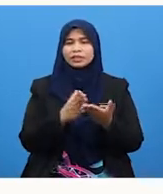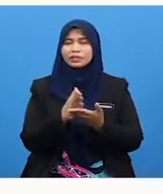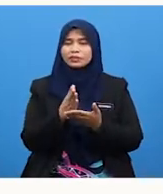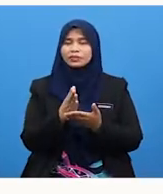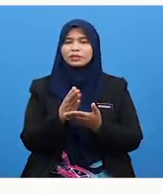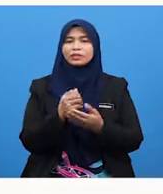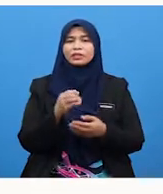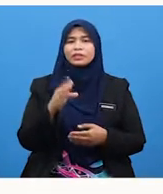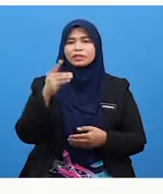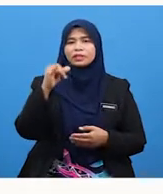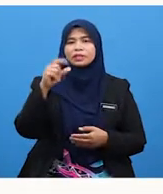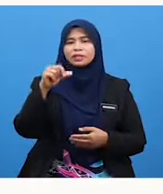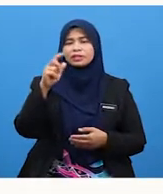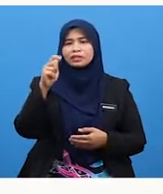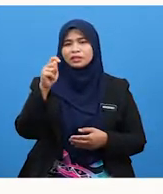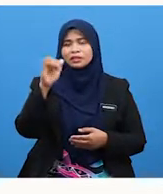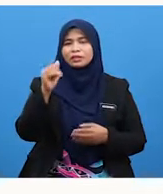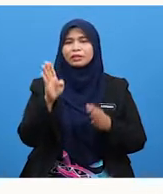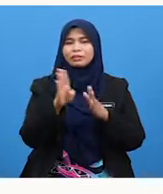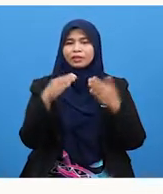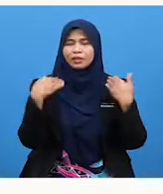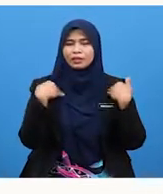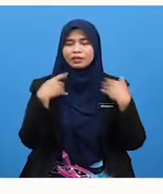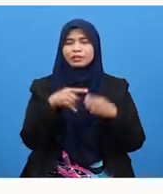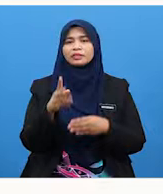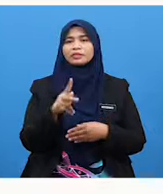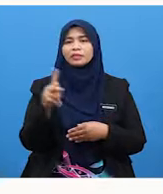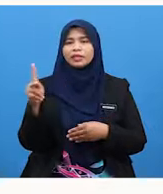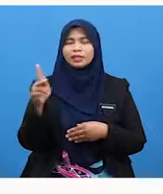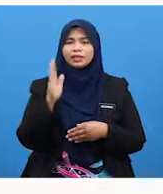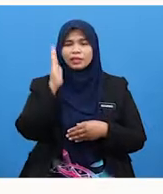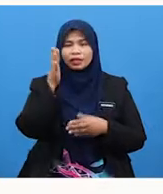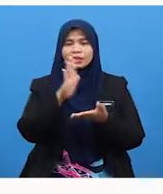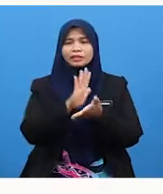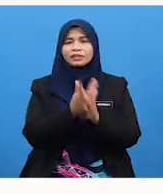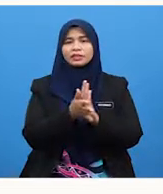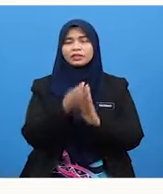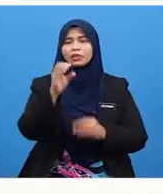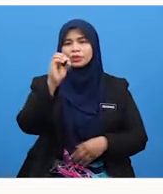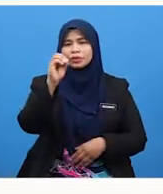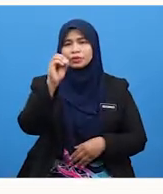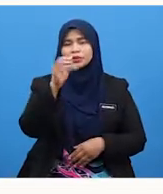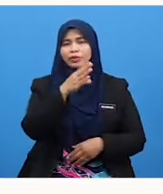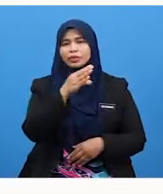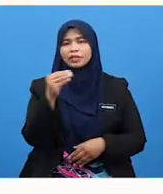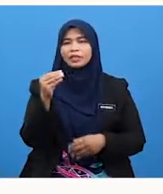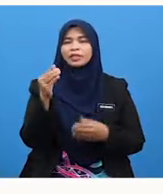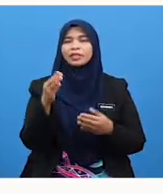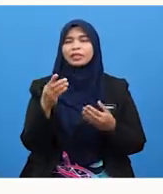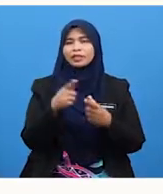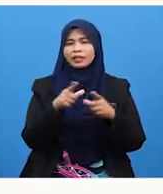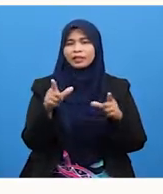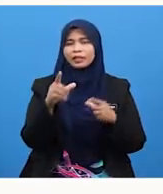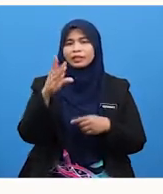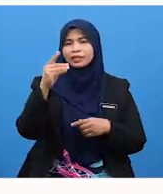automatiknya, digit-digit yang berada di sebelah kanan akan menjadi 0, manakala digit